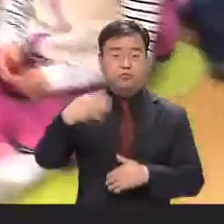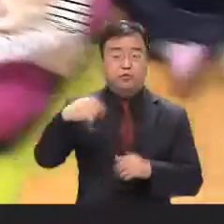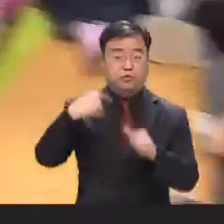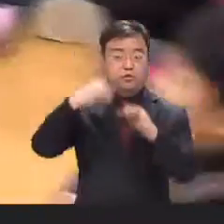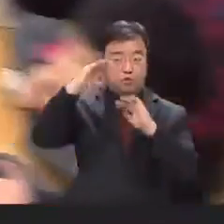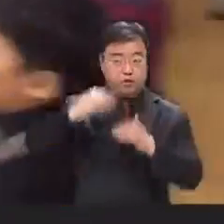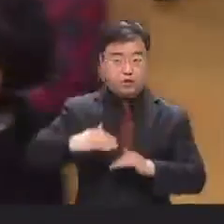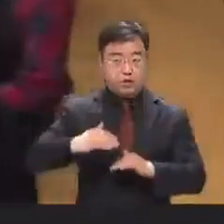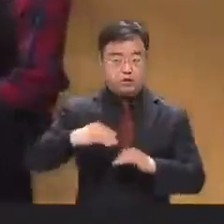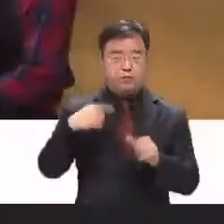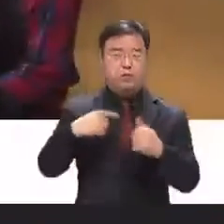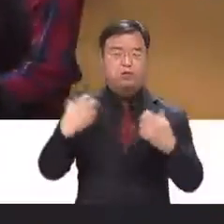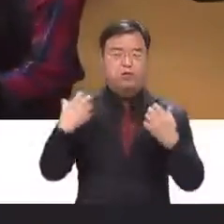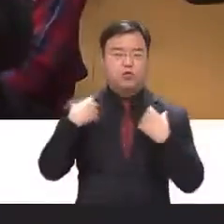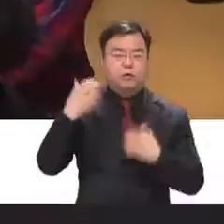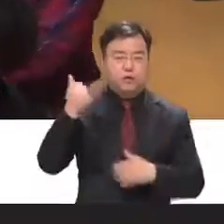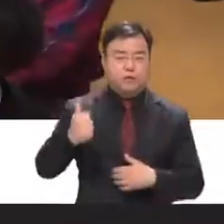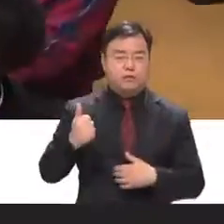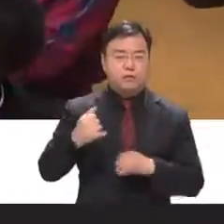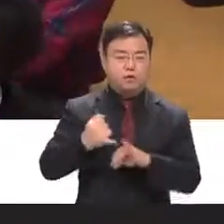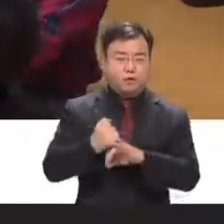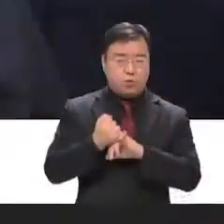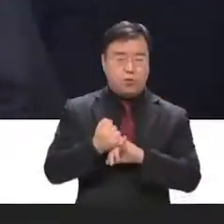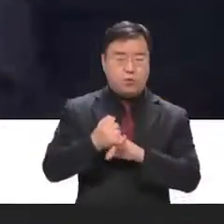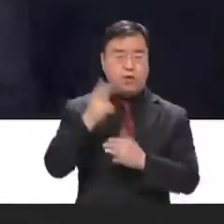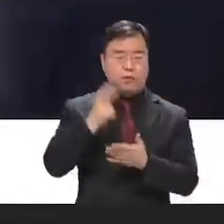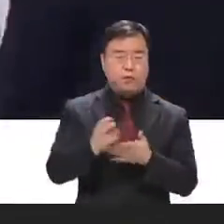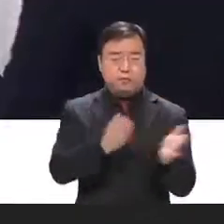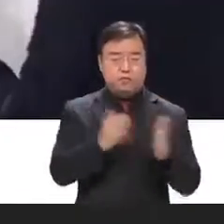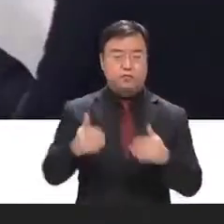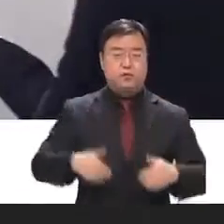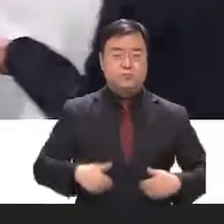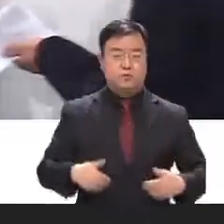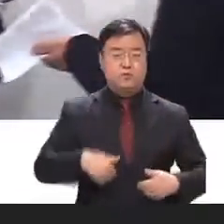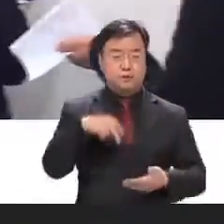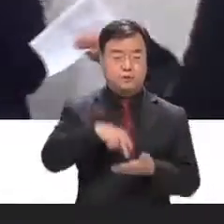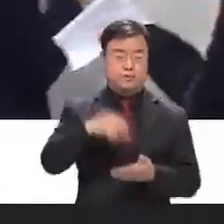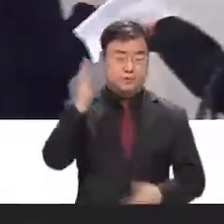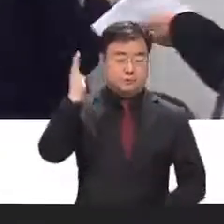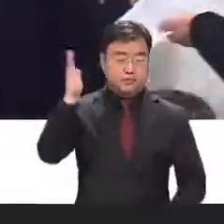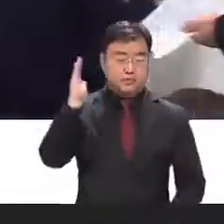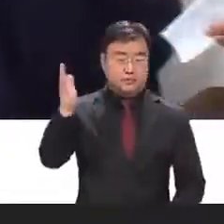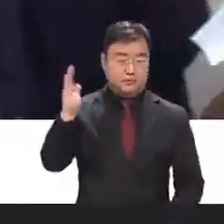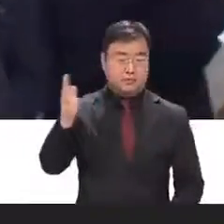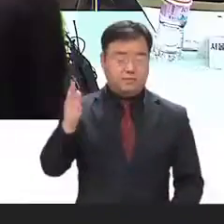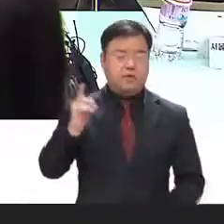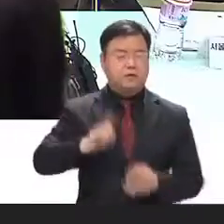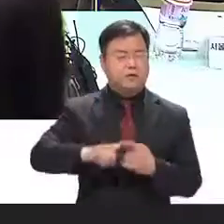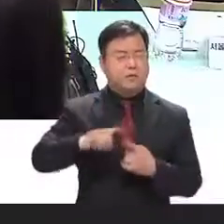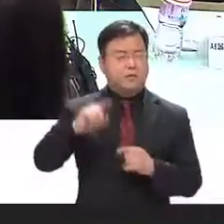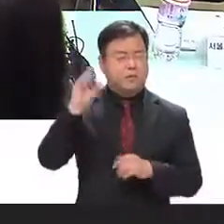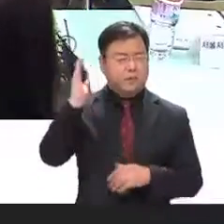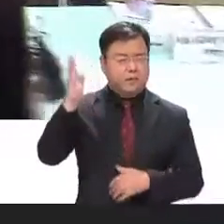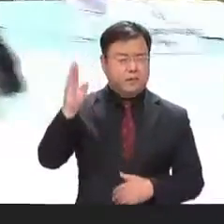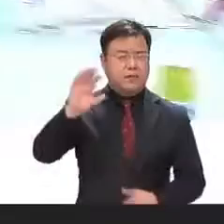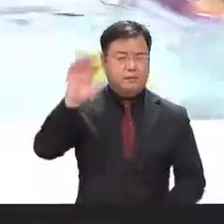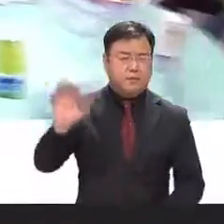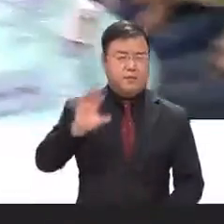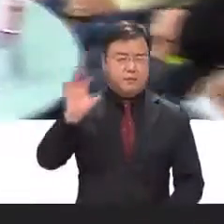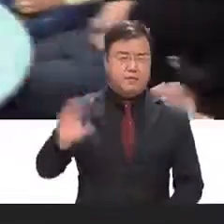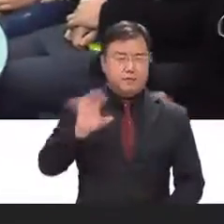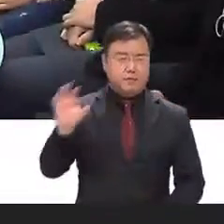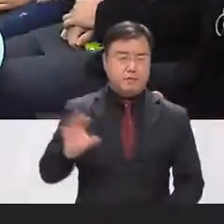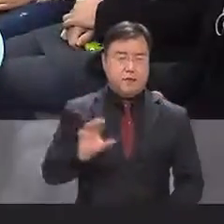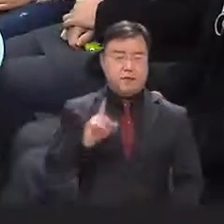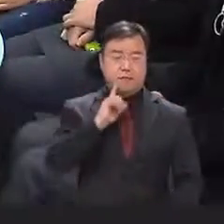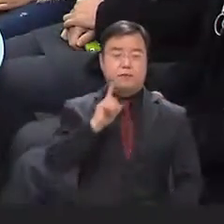반드시 편성해야 하는 법적 의무 라는 기존 입장을 되풀이 했습니다 뭘로 만 테 풀이하는 부총리 에게 함께 참석한